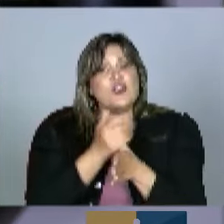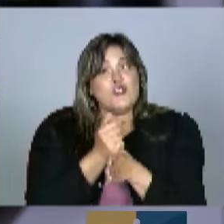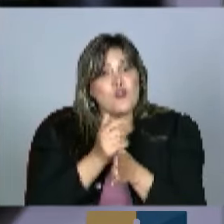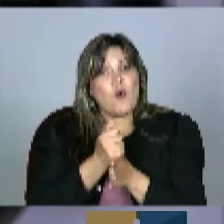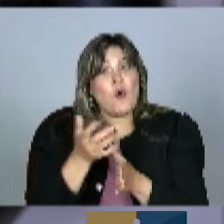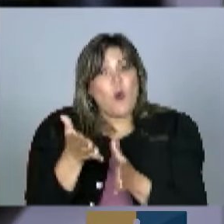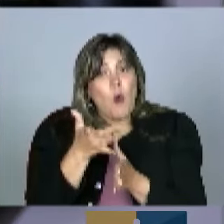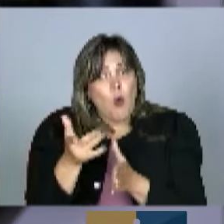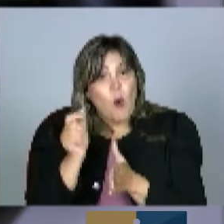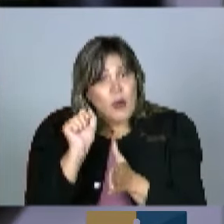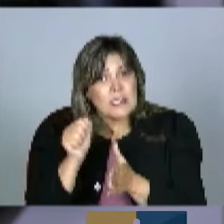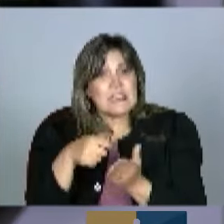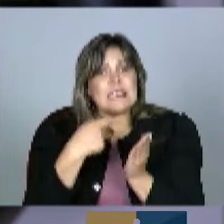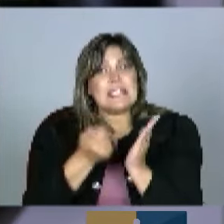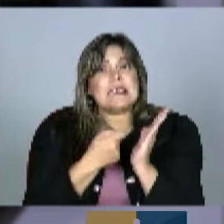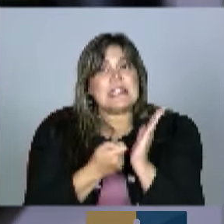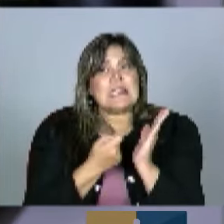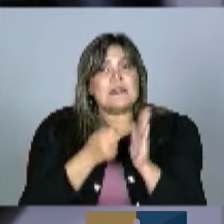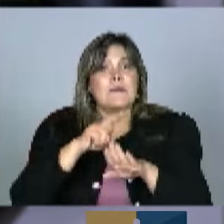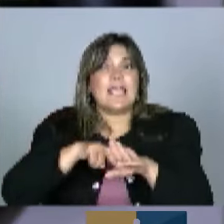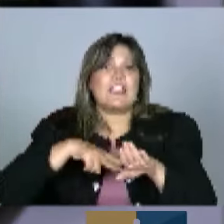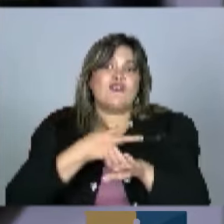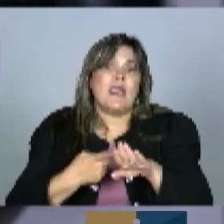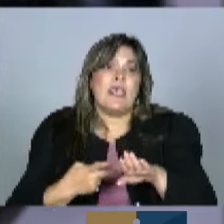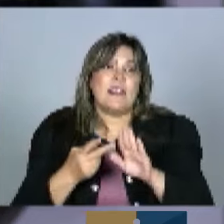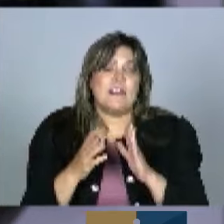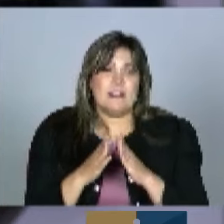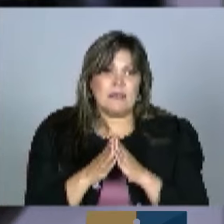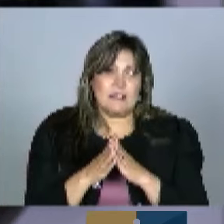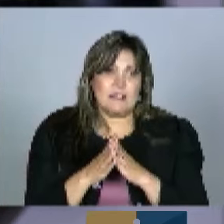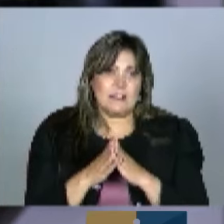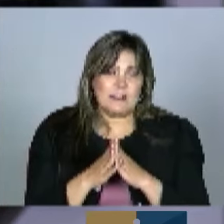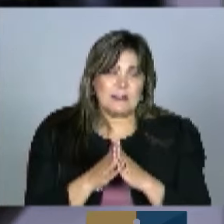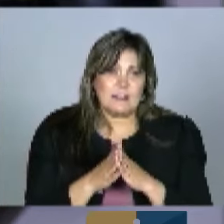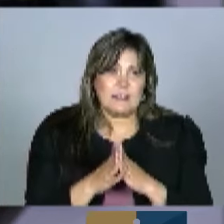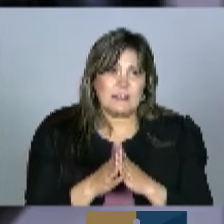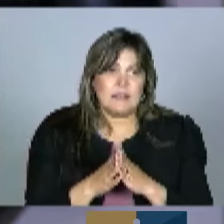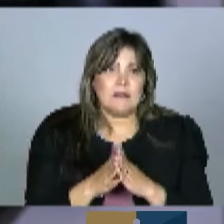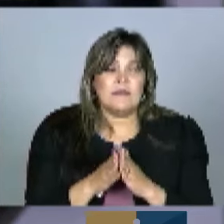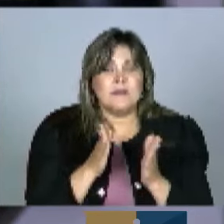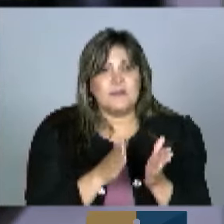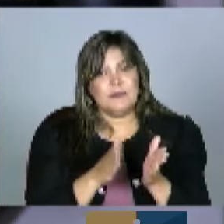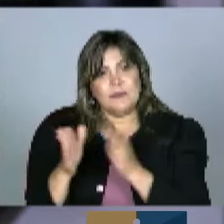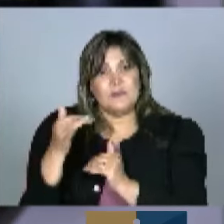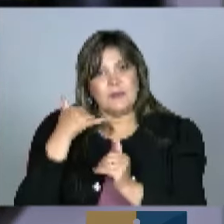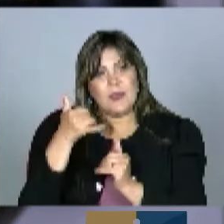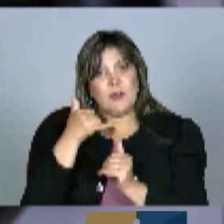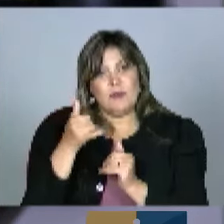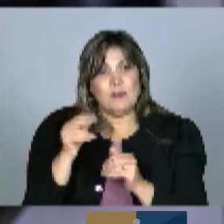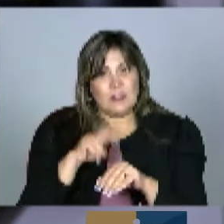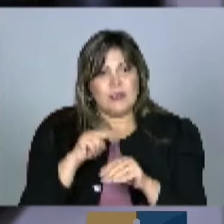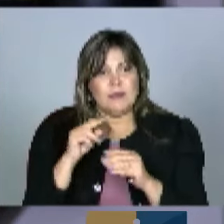اخت حضرتك وقع كشاهد كده هتمني نفسك اكت معانا تليفون